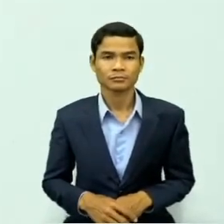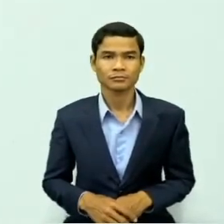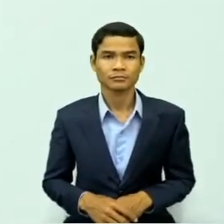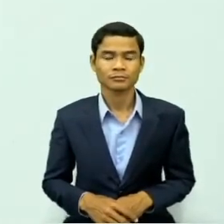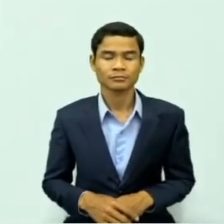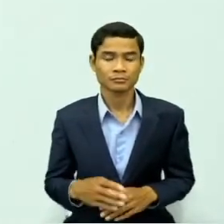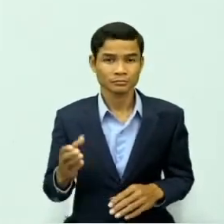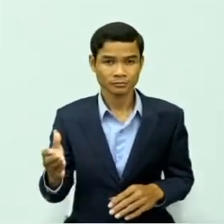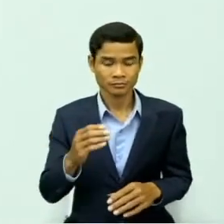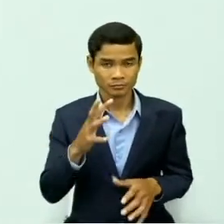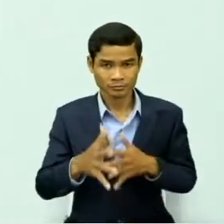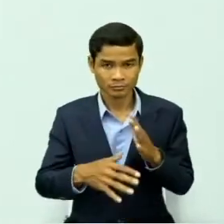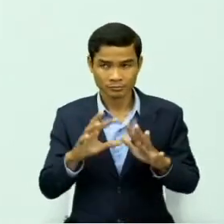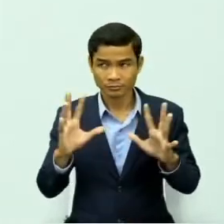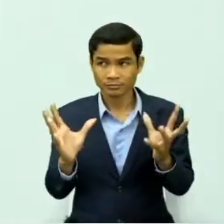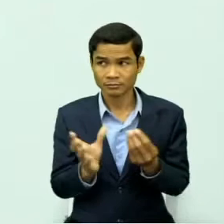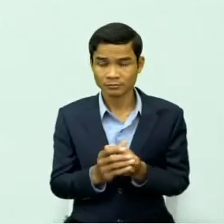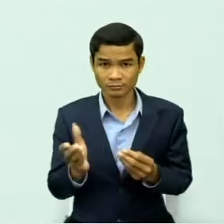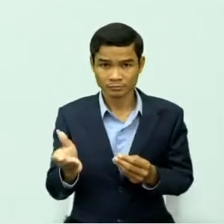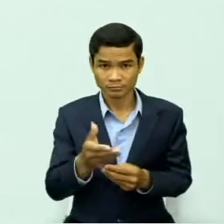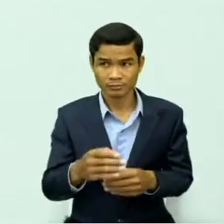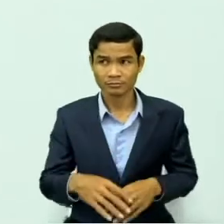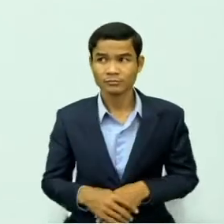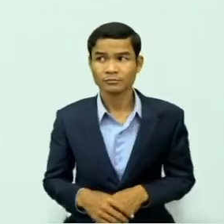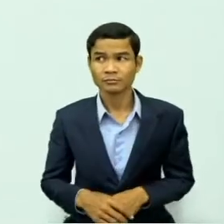Tìm khuôn ăn đừng ọc ní.